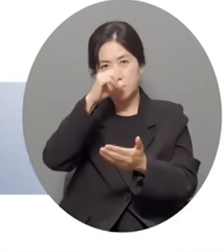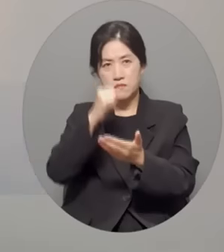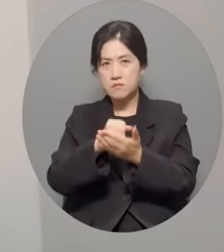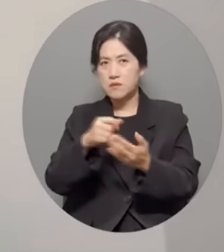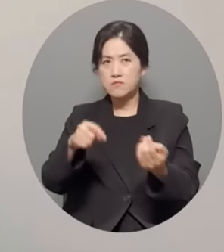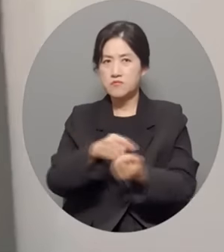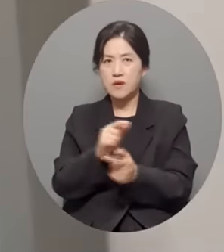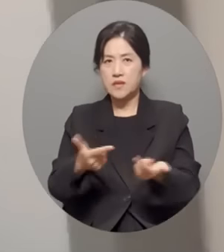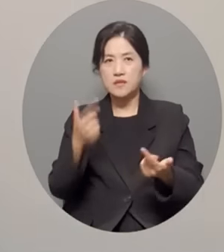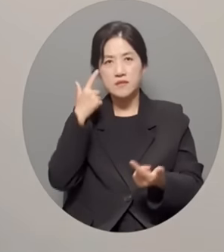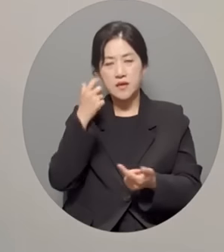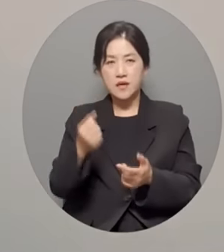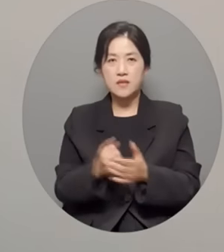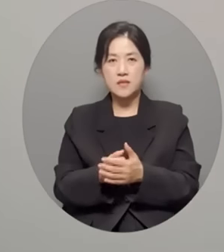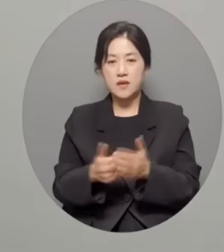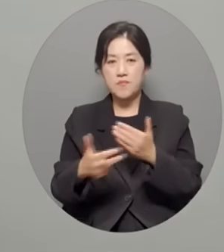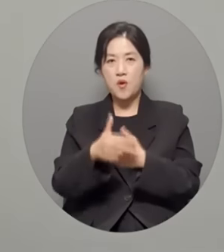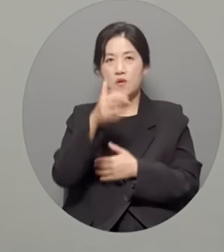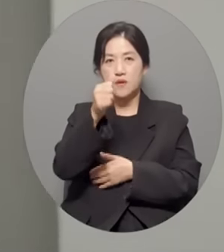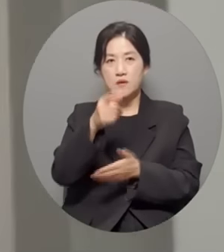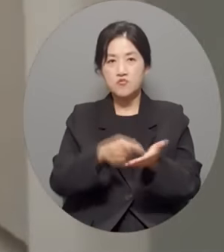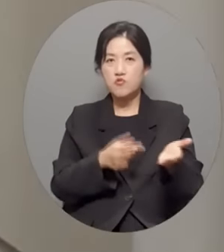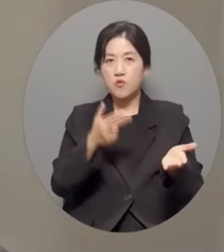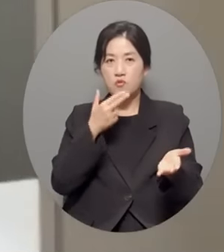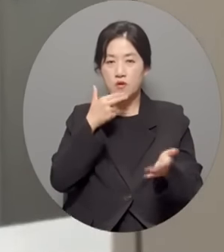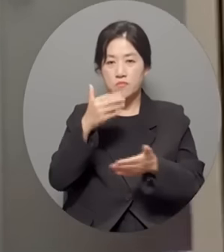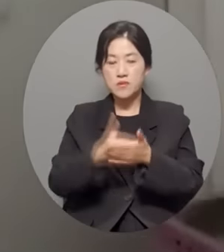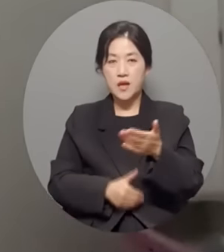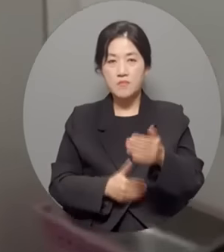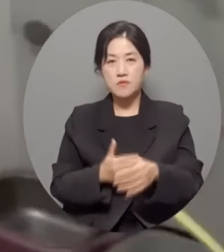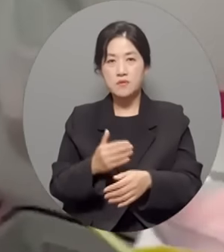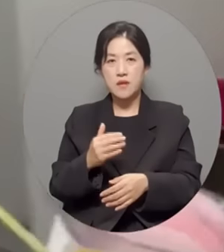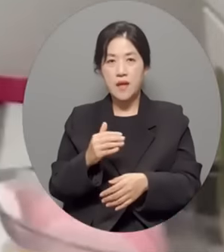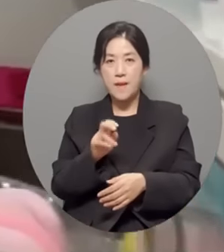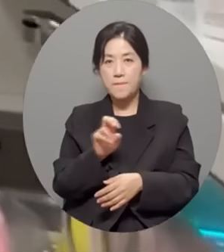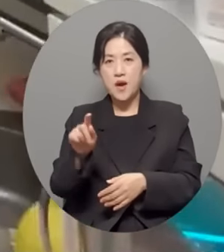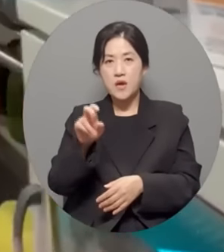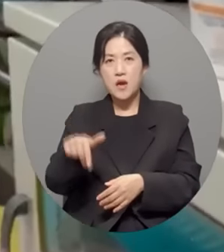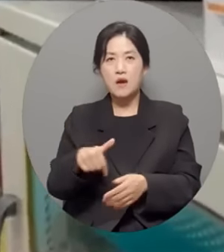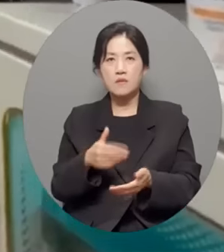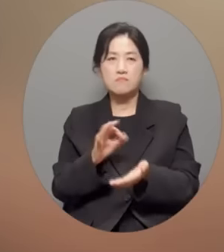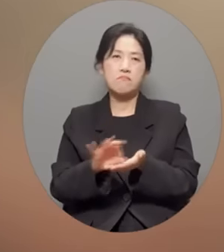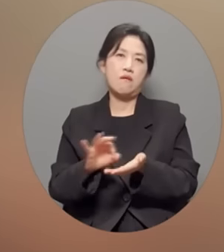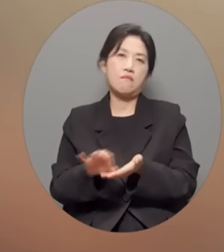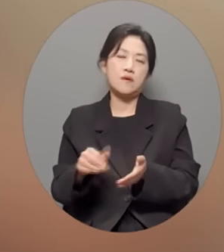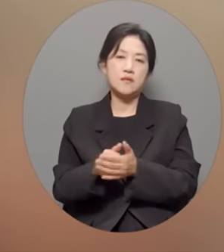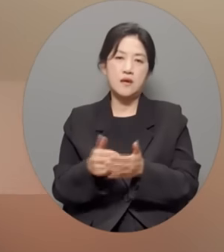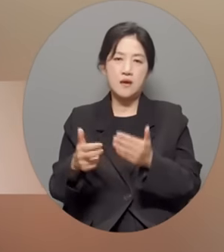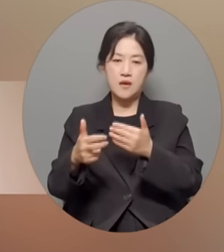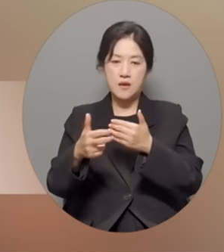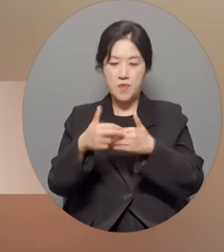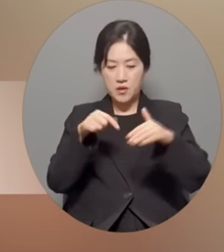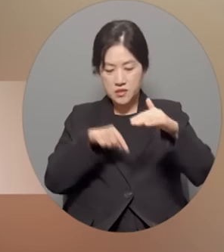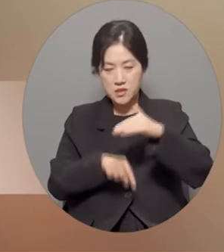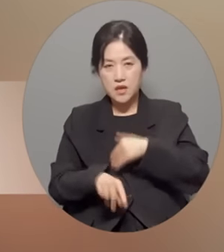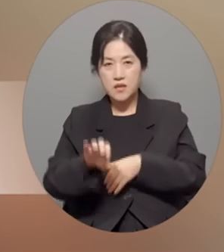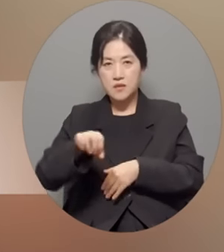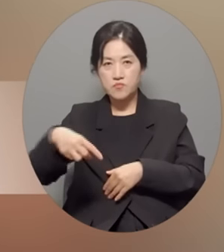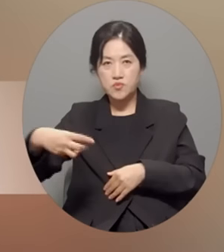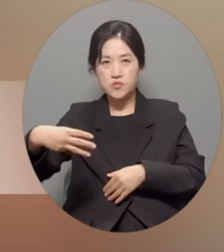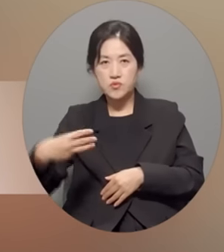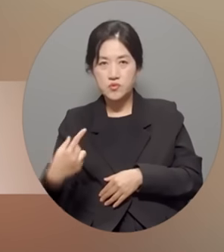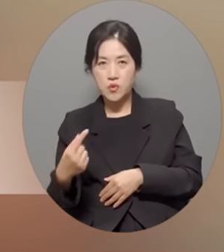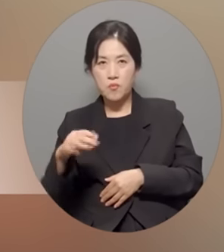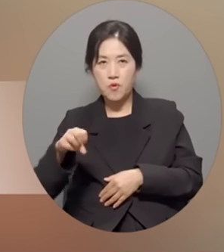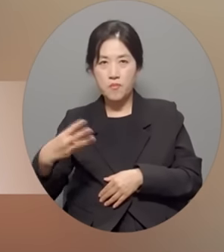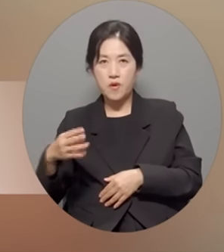아니었어요 원장은 실제 수술하지 않아 남은 마약에도 손을 댔습니다 병원 지하에서 프로포폴과 펜타이를 스스로